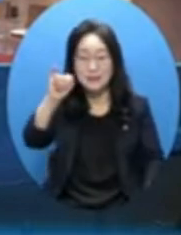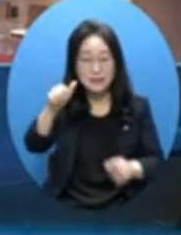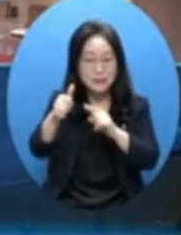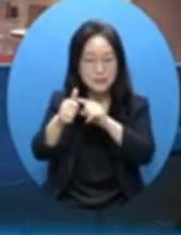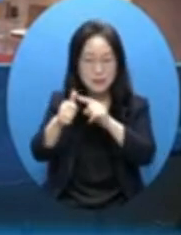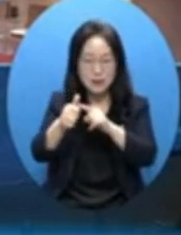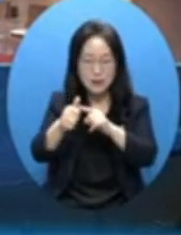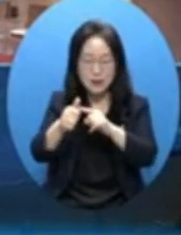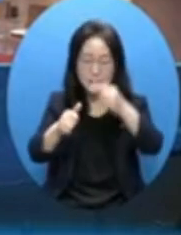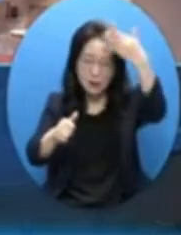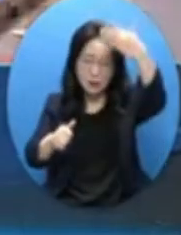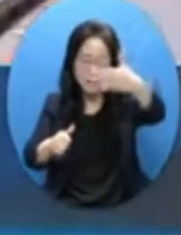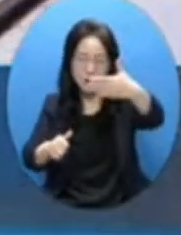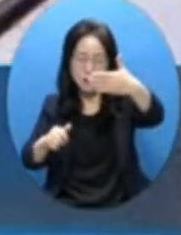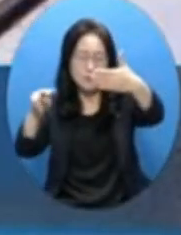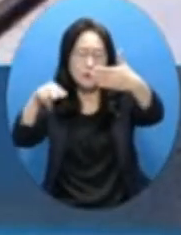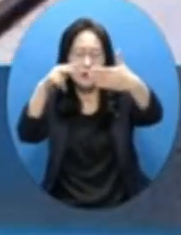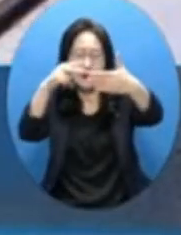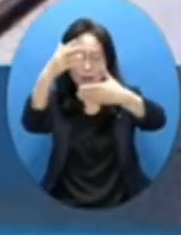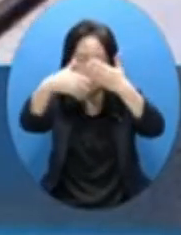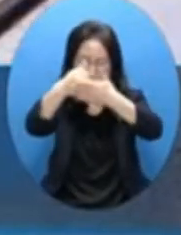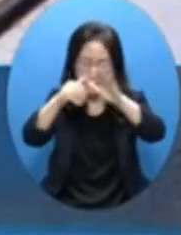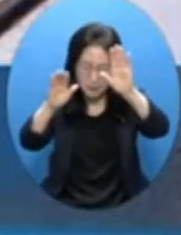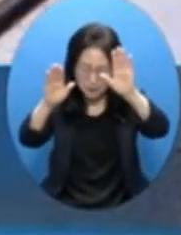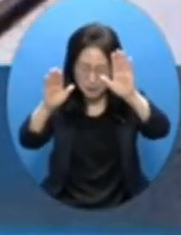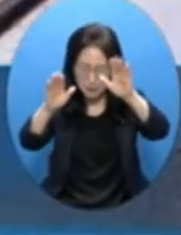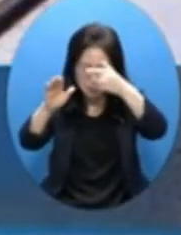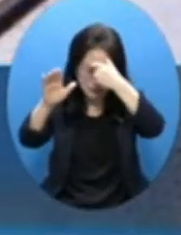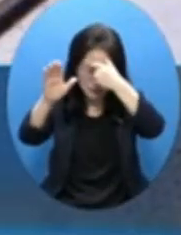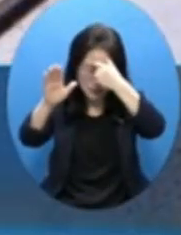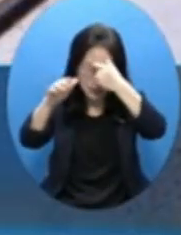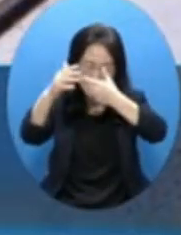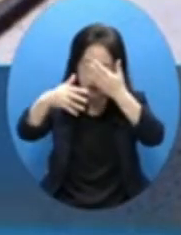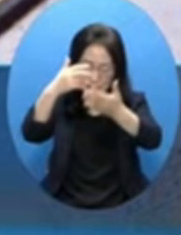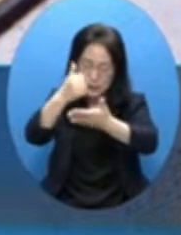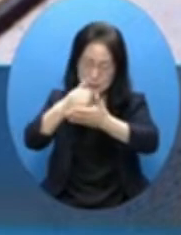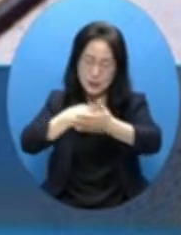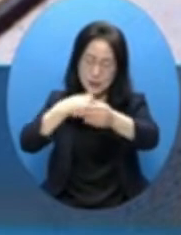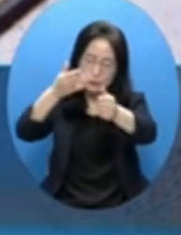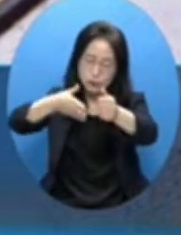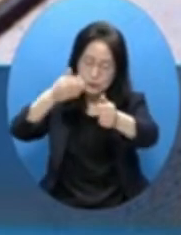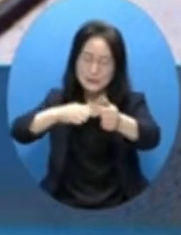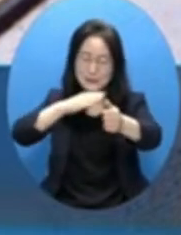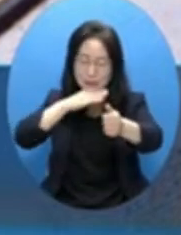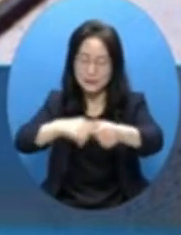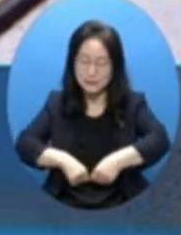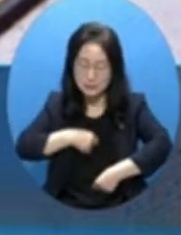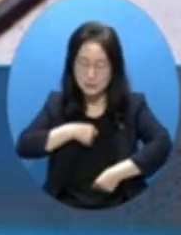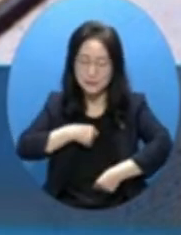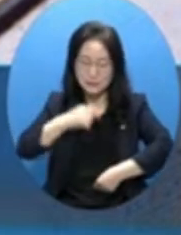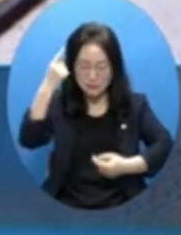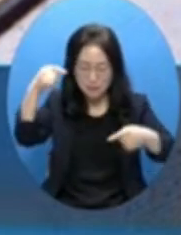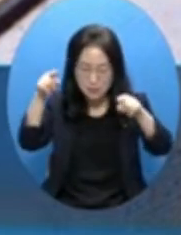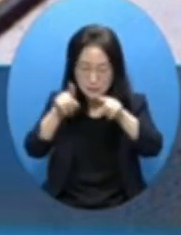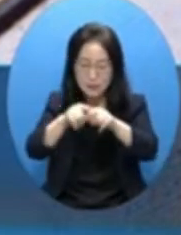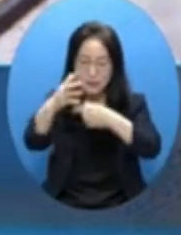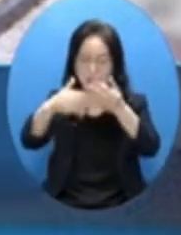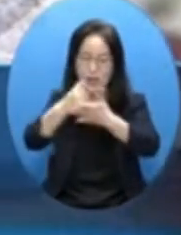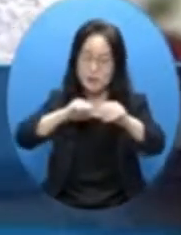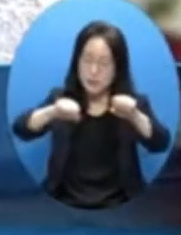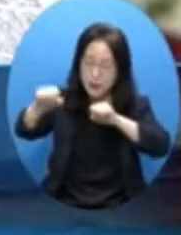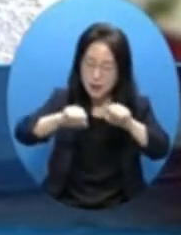낫을 벽으로 향하고 야에게 기도하여 이르되 야여 구하오니 내가 진실과 전심으로 주 앞에 행하며